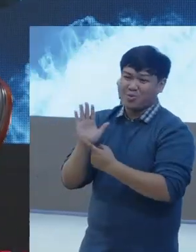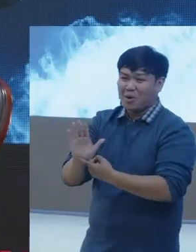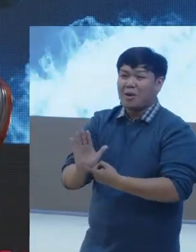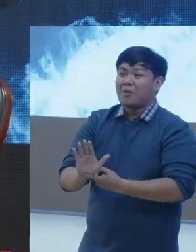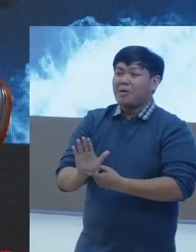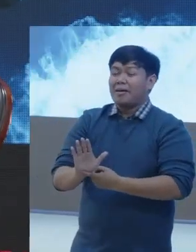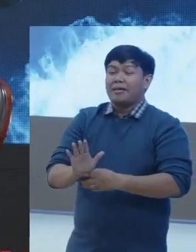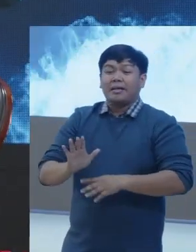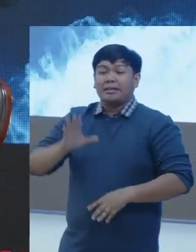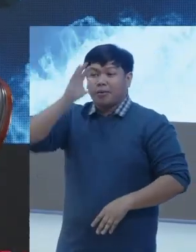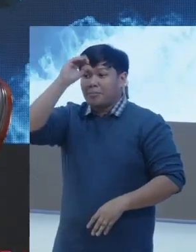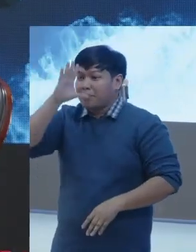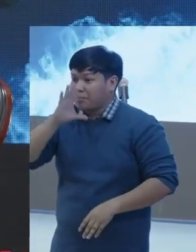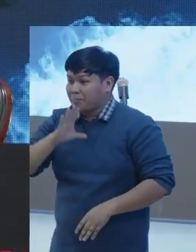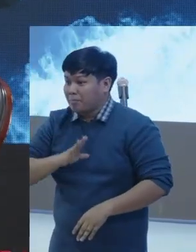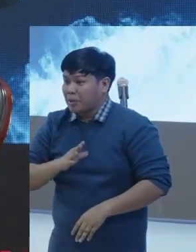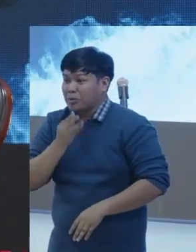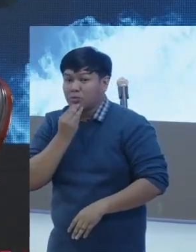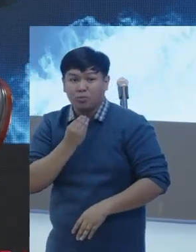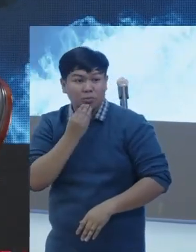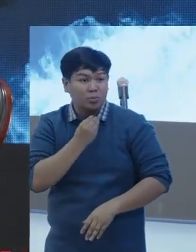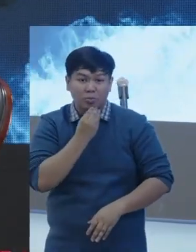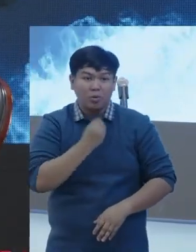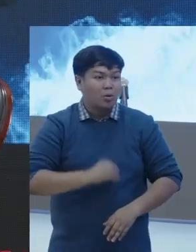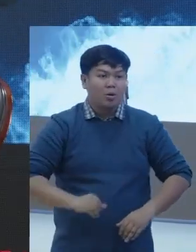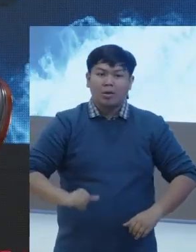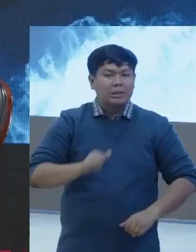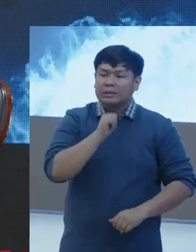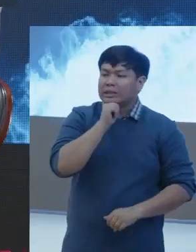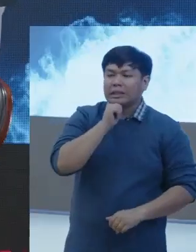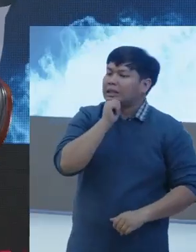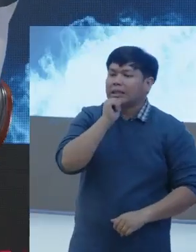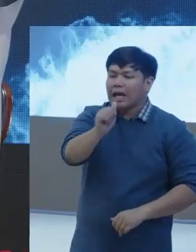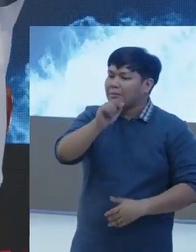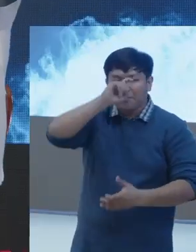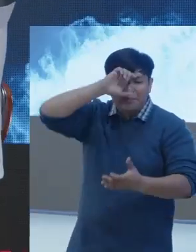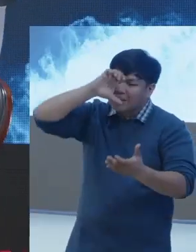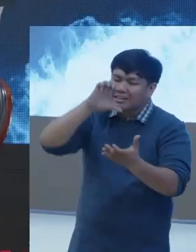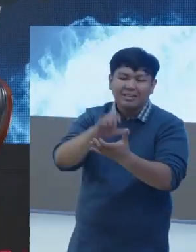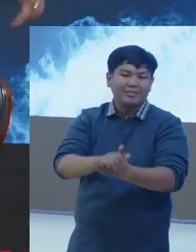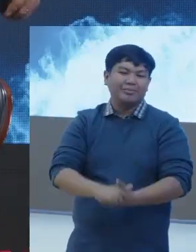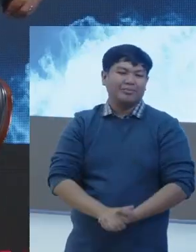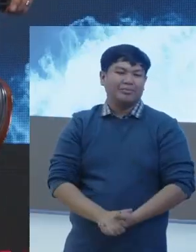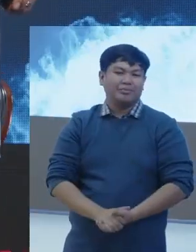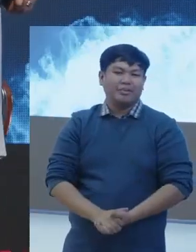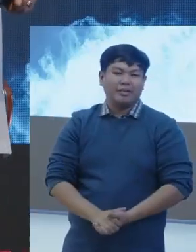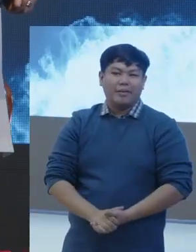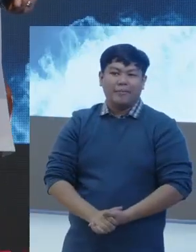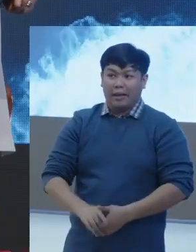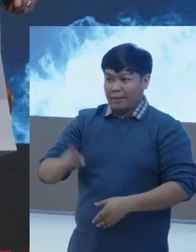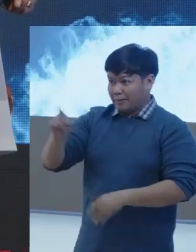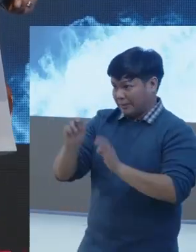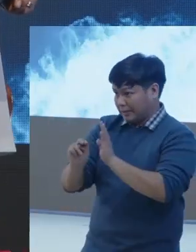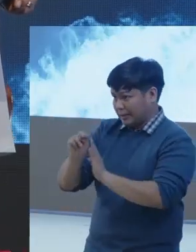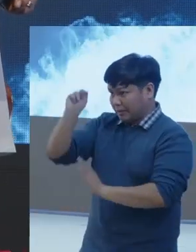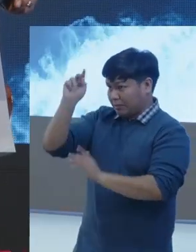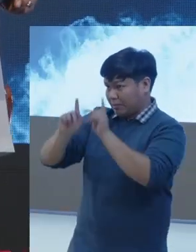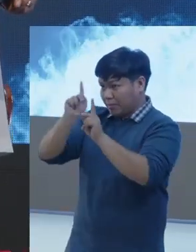na pinaplano ng Diyos para sa Nineveh. 40 days and you will be